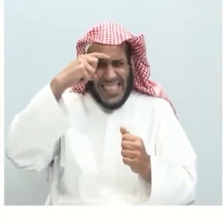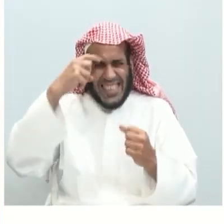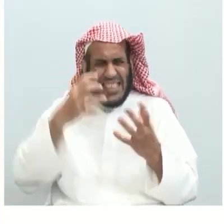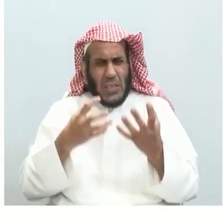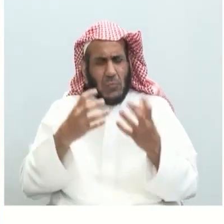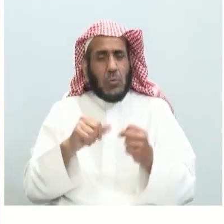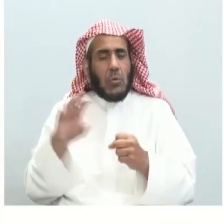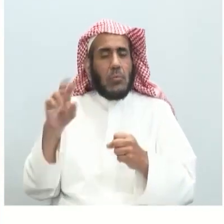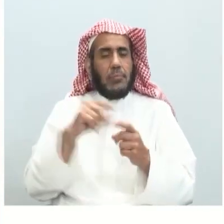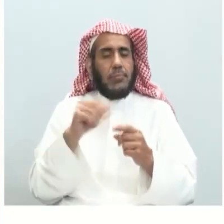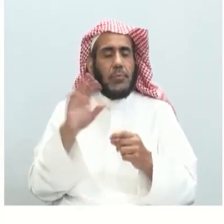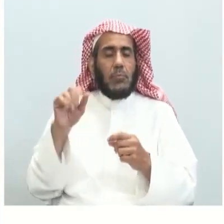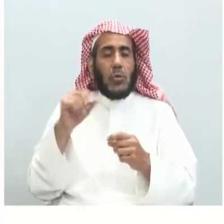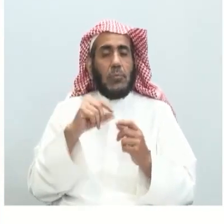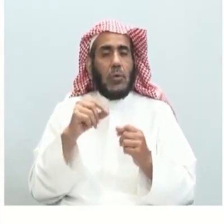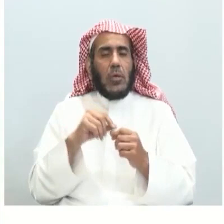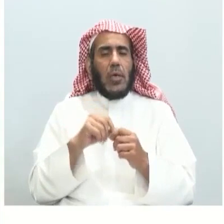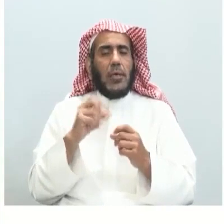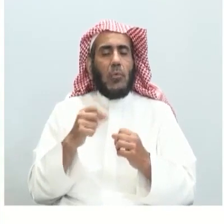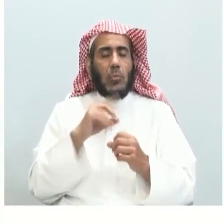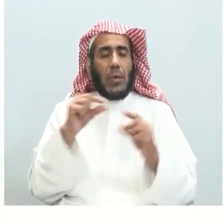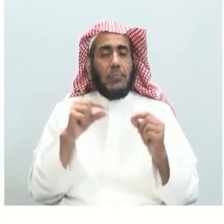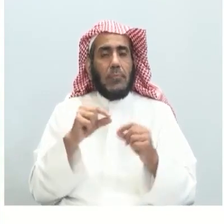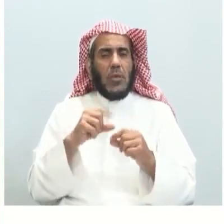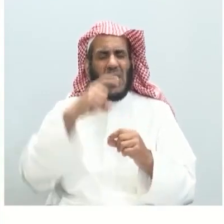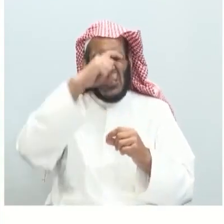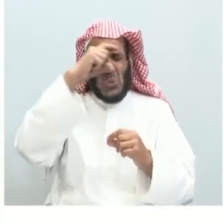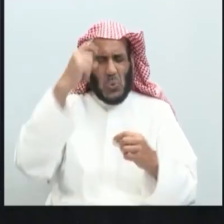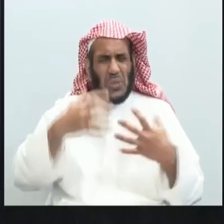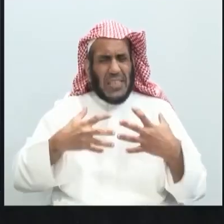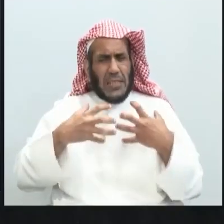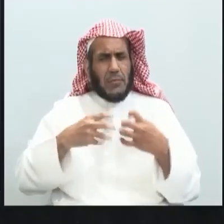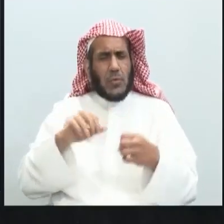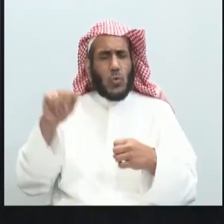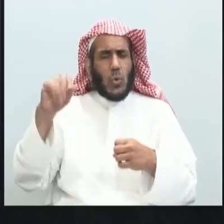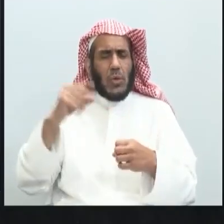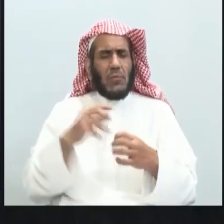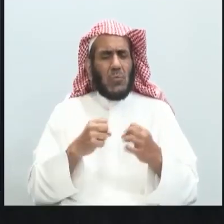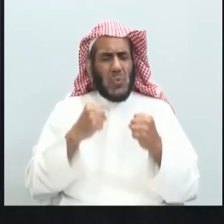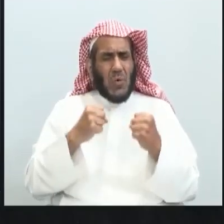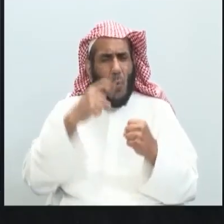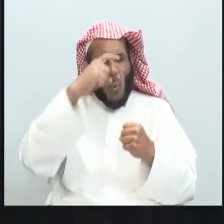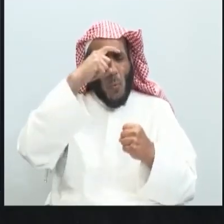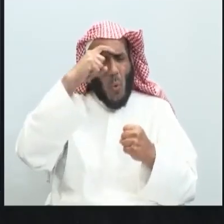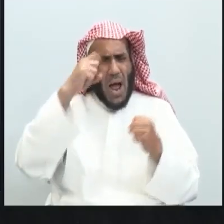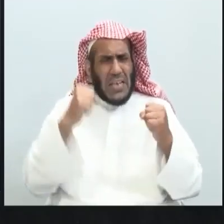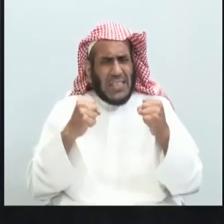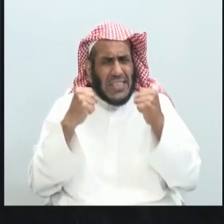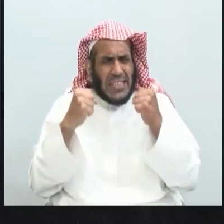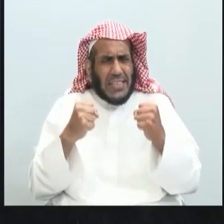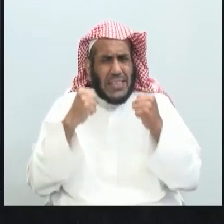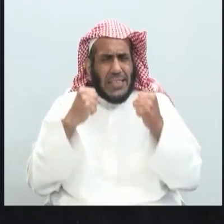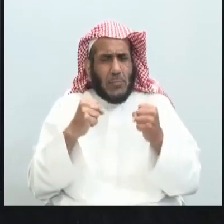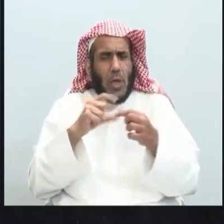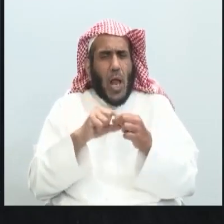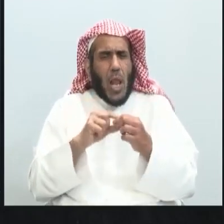بهذه الجمله نعم احسنتم المراد بها جهد النفس يعني في مشقه في معاناه فيما يتعلق